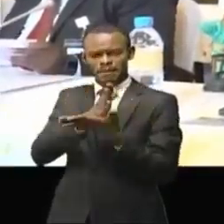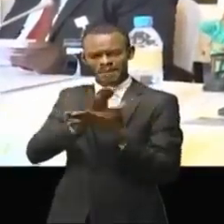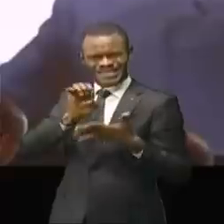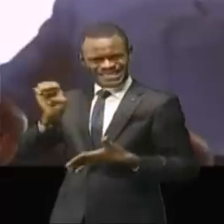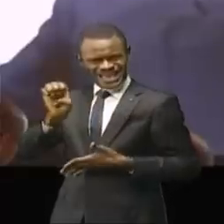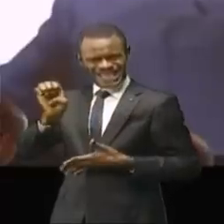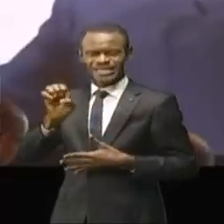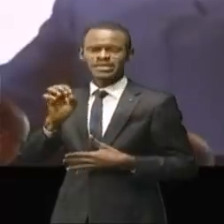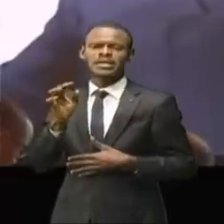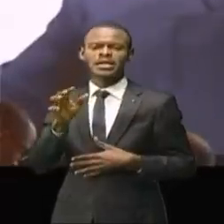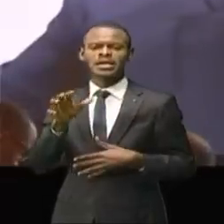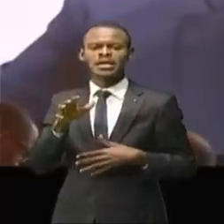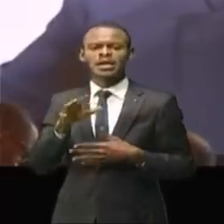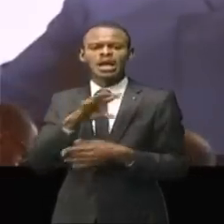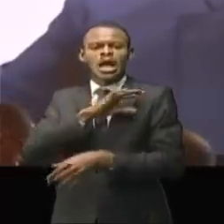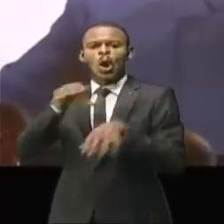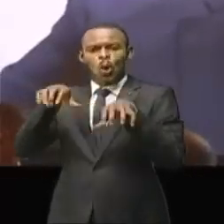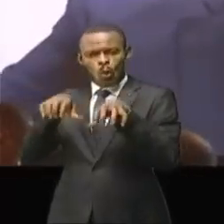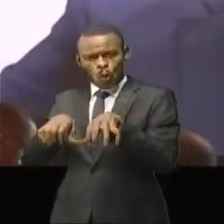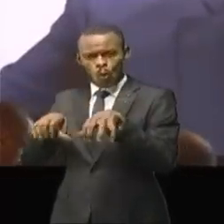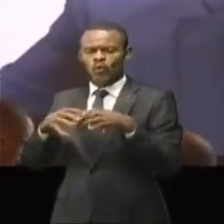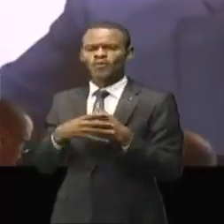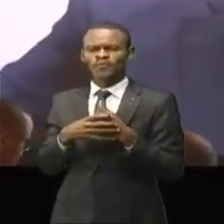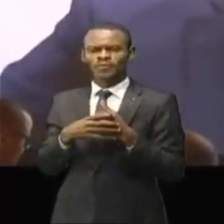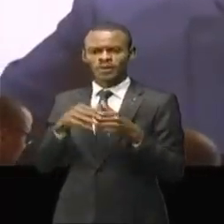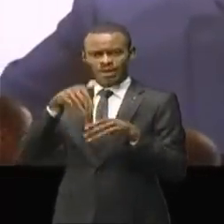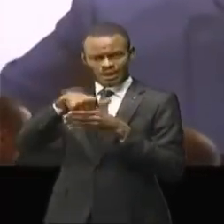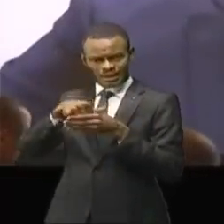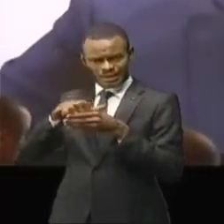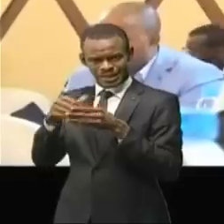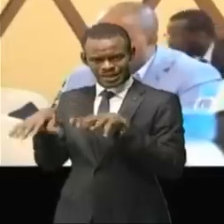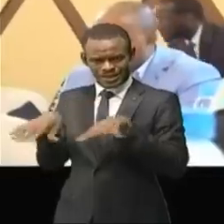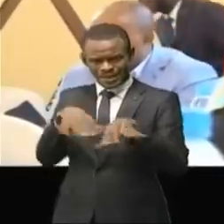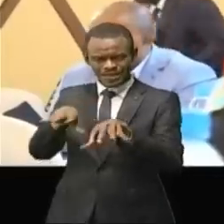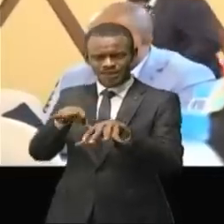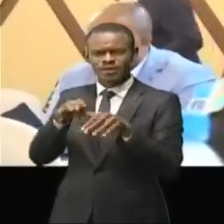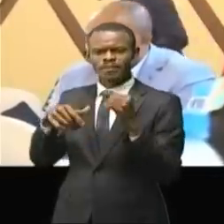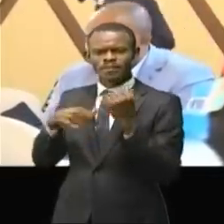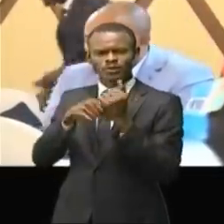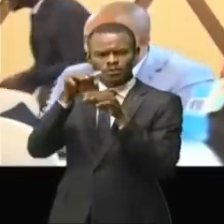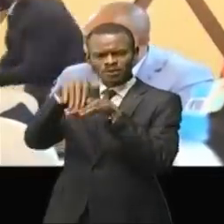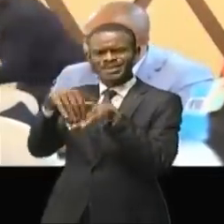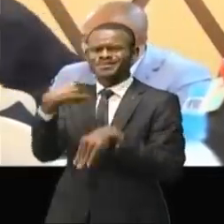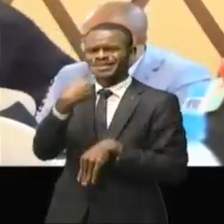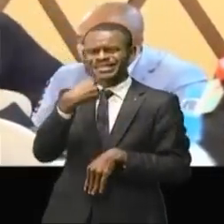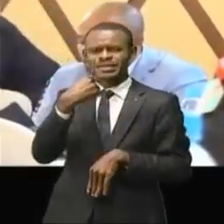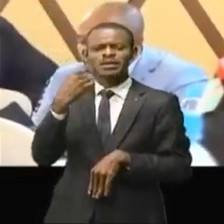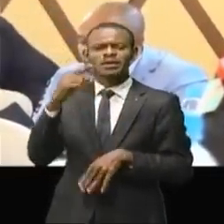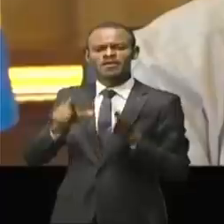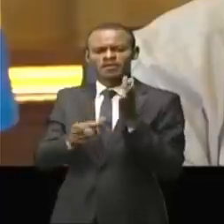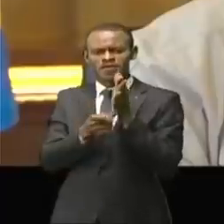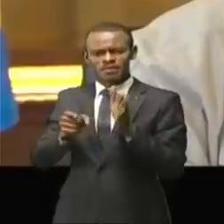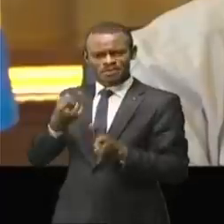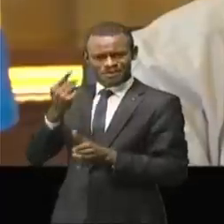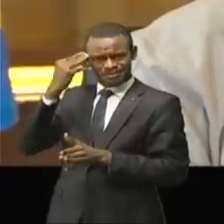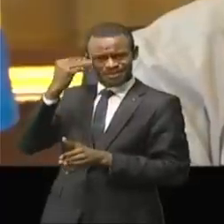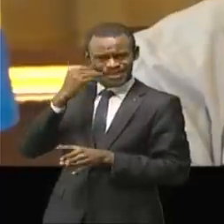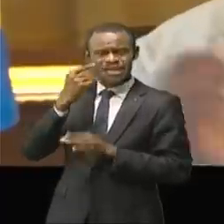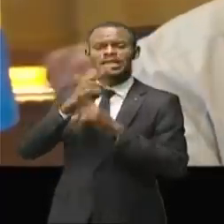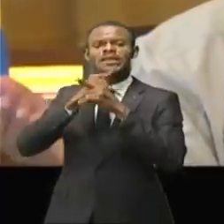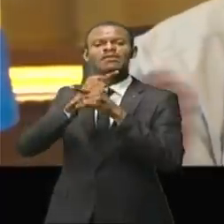nationale Jean-Pierre Bemba Gombo participe à ses travaux par visioconférence les facilitateurs à encouragé toutes les parties